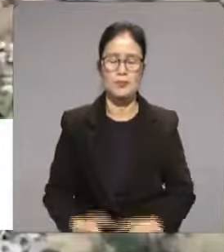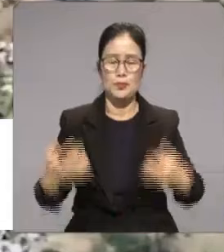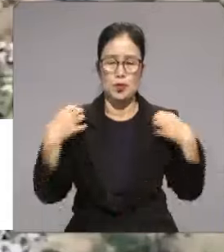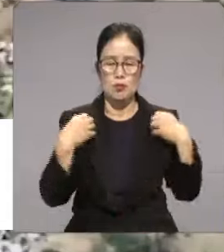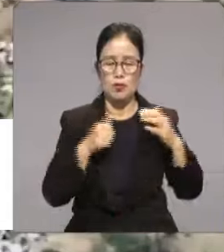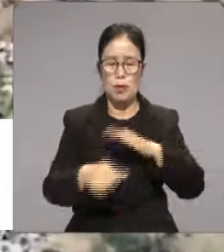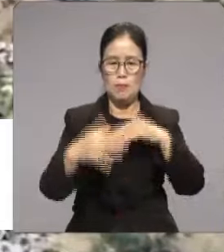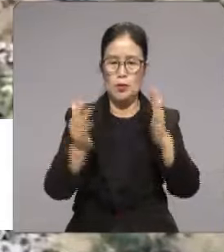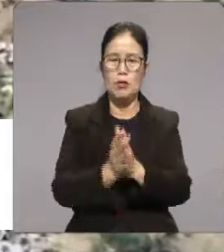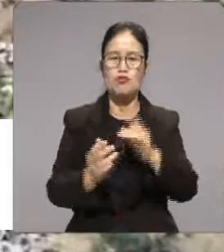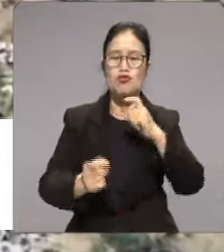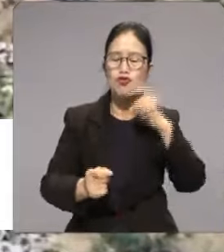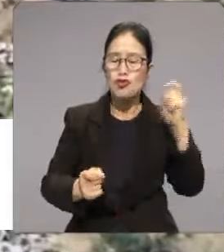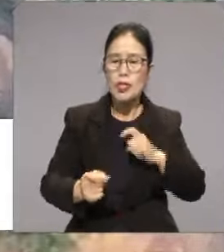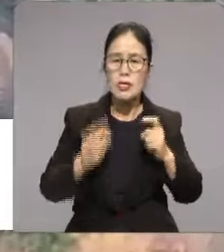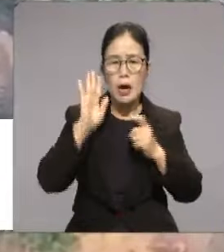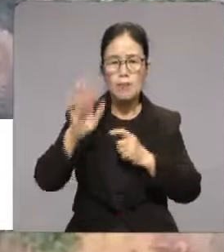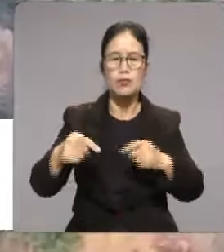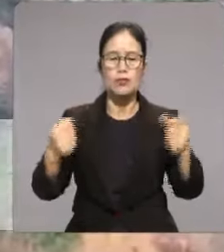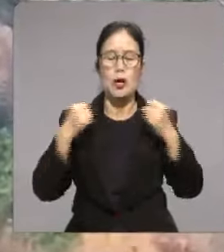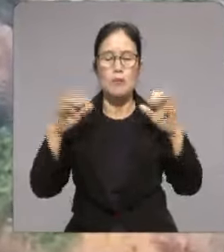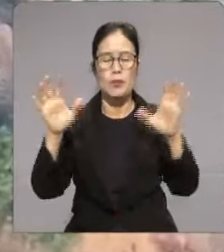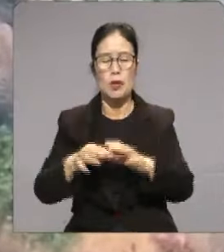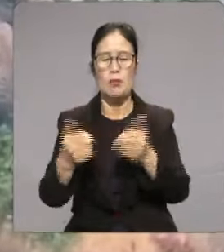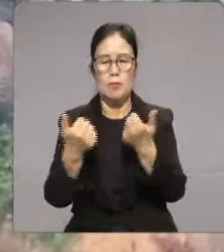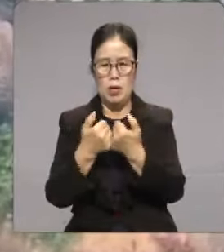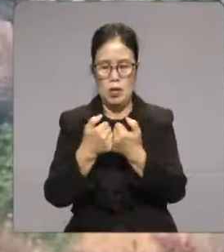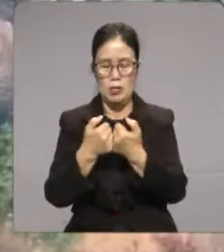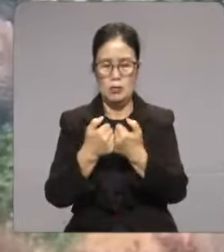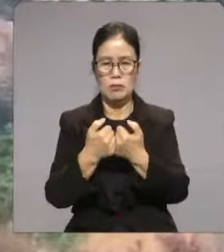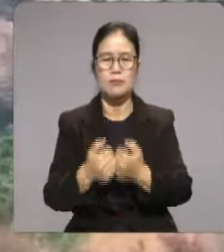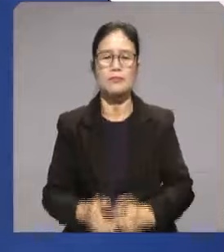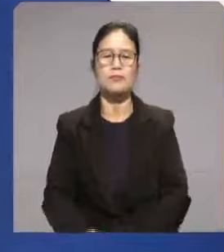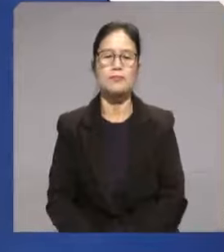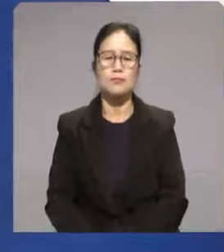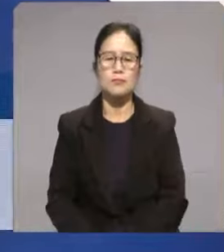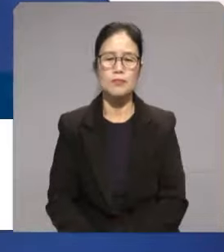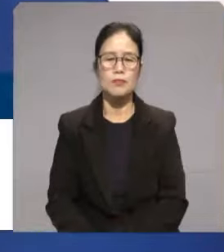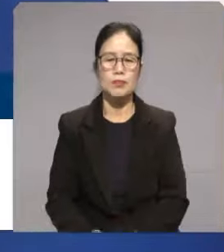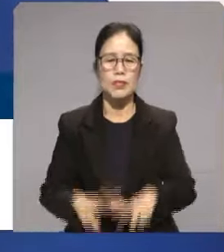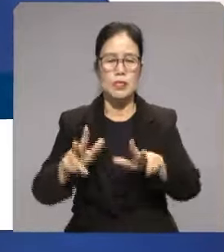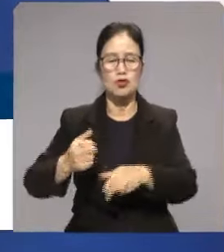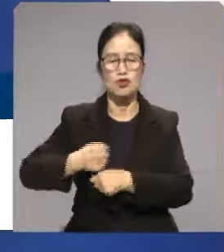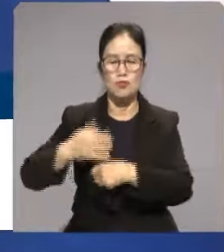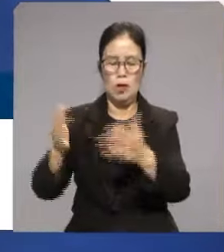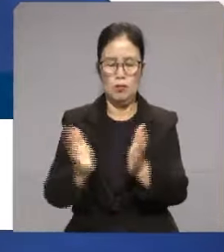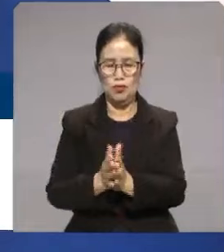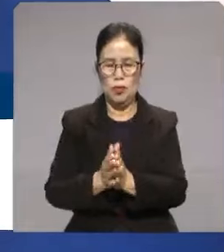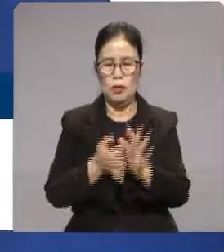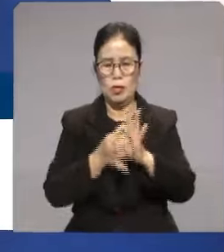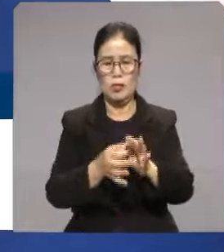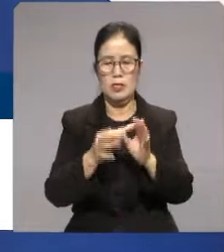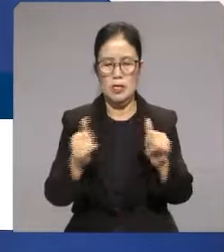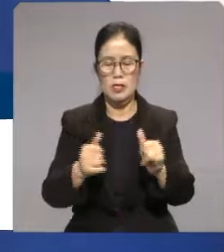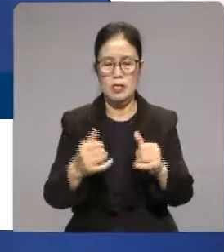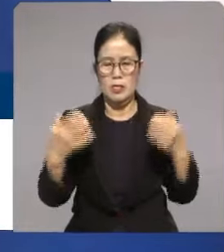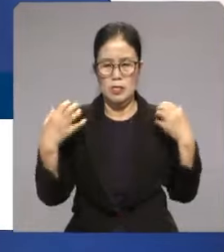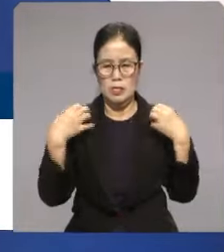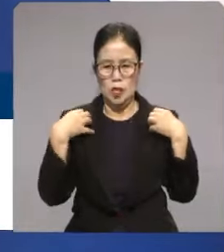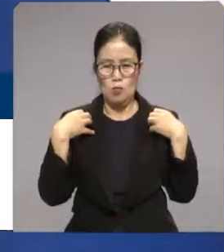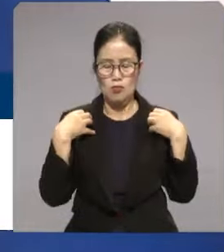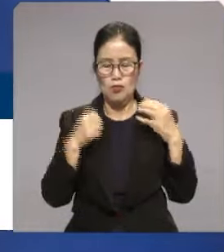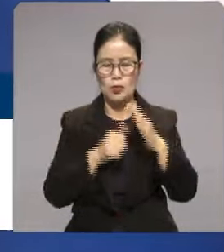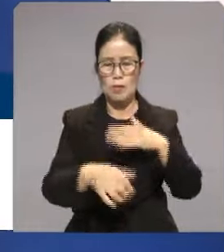대표단도 우크라이나에서 향후 협력 방안을 논의합니다. 현재 그 국방부와 합참 관계관들이 정부 대표단